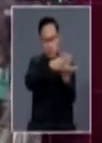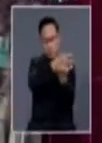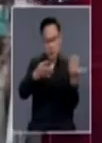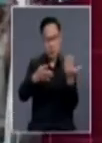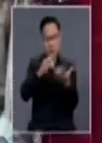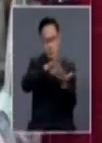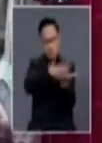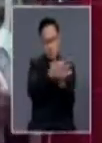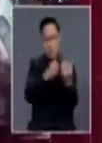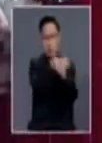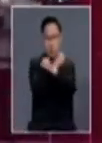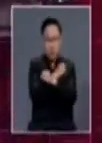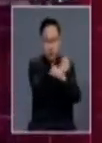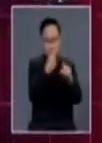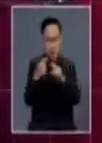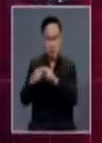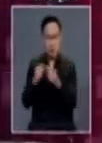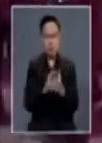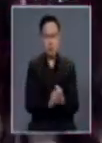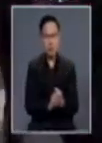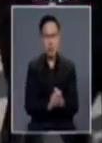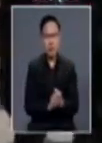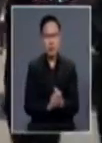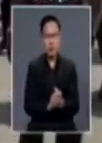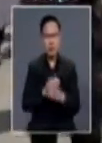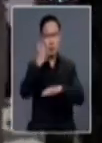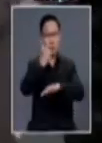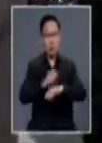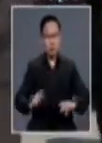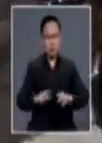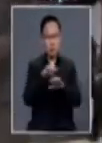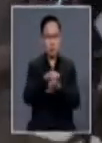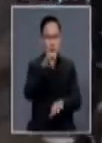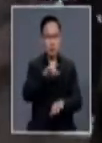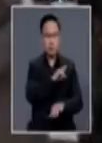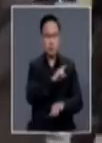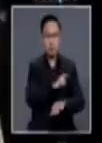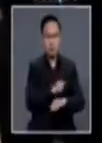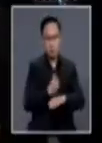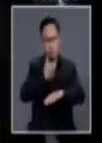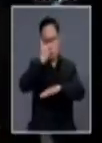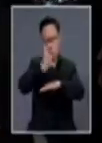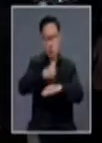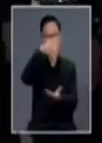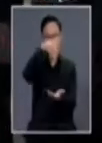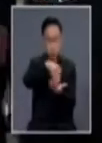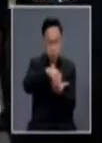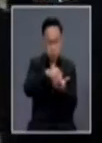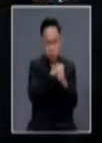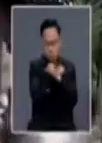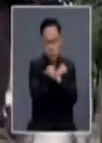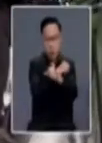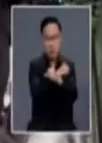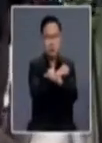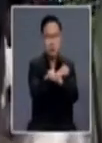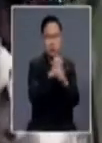แผนการป้องกันและบรรเทาสาธารณภัยแห่งชาติและรัฐมนตรีว่าการกระทรวงมหาดไทยทำหน้าที่บัญชาการและผู้อำนวยการป้องกัน